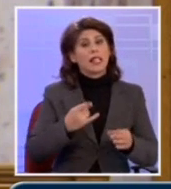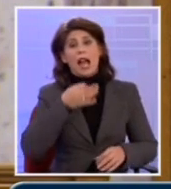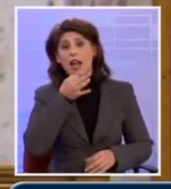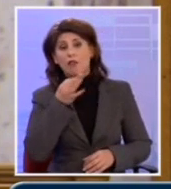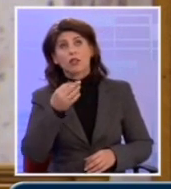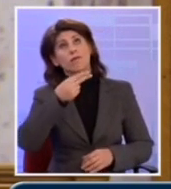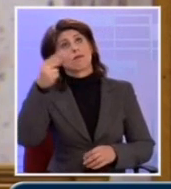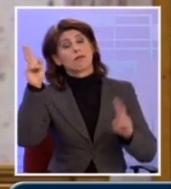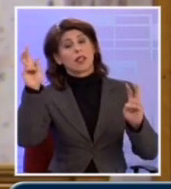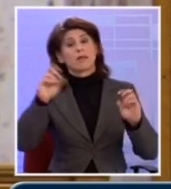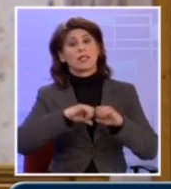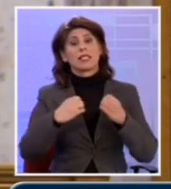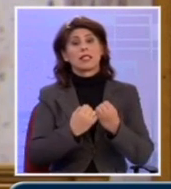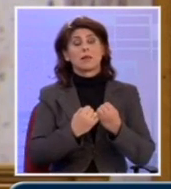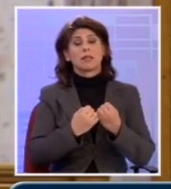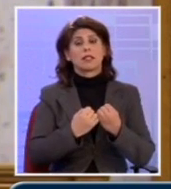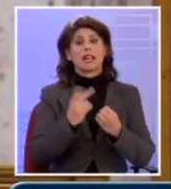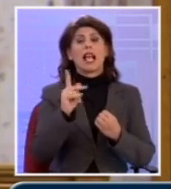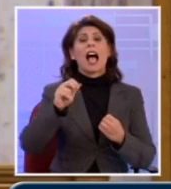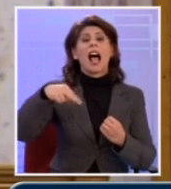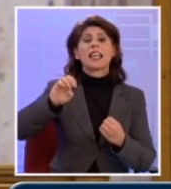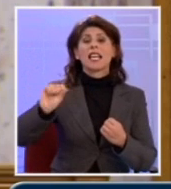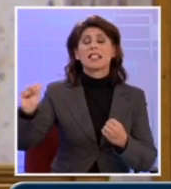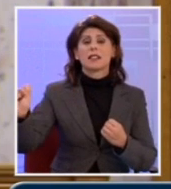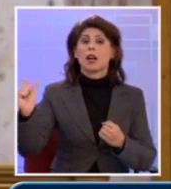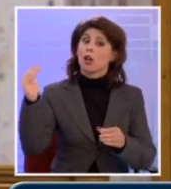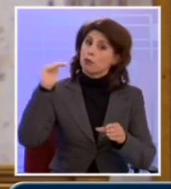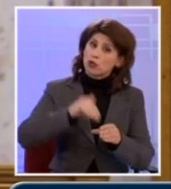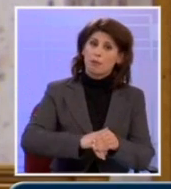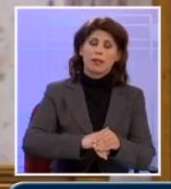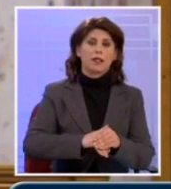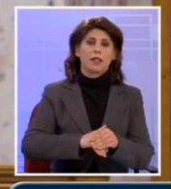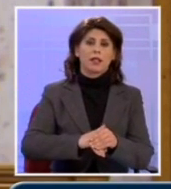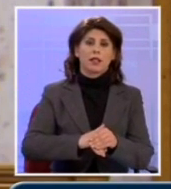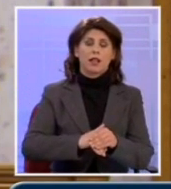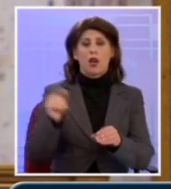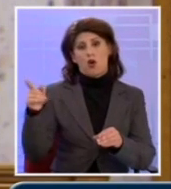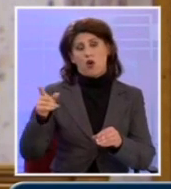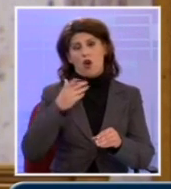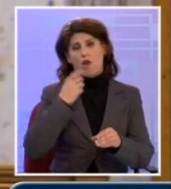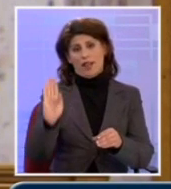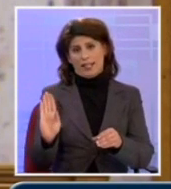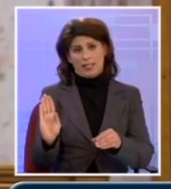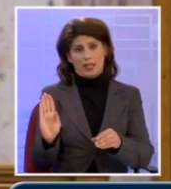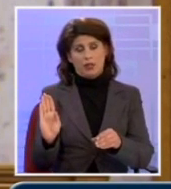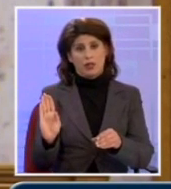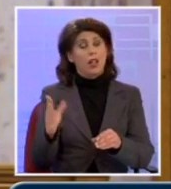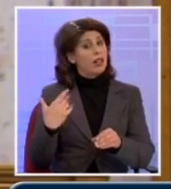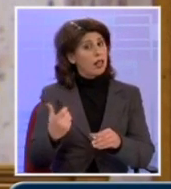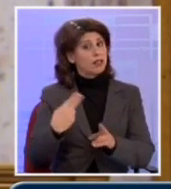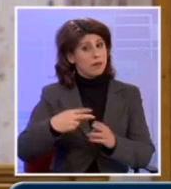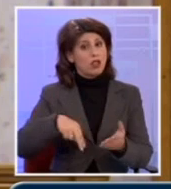στην περίφημη σύσκεψη των Κανών, στην οποία συμμετείχε ο προλαλής σας και